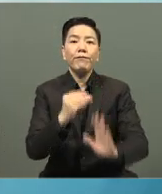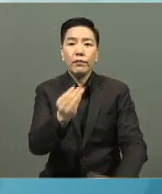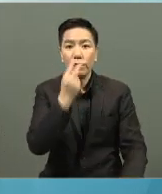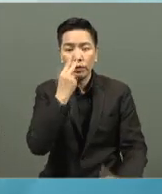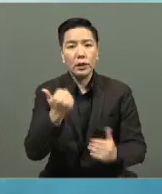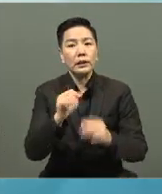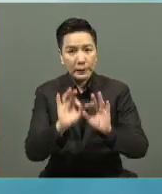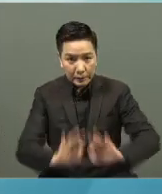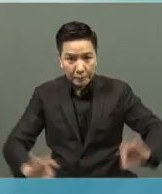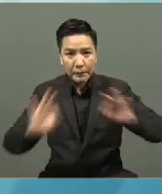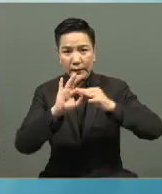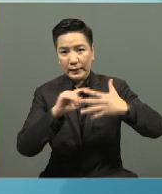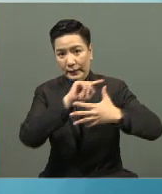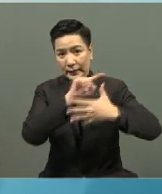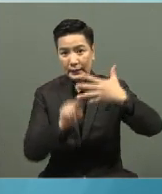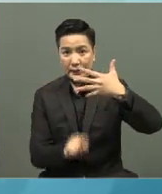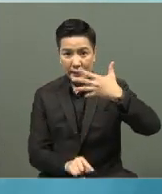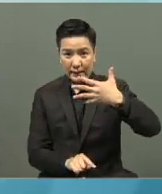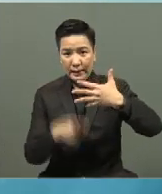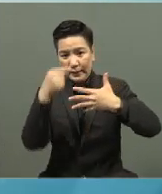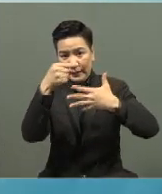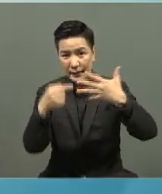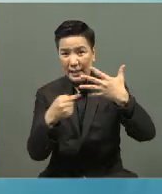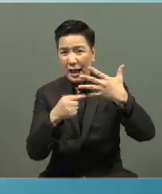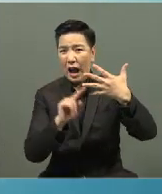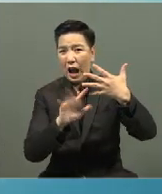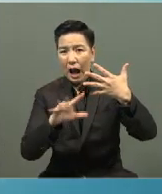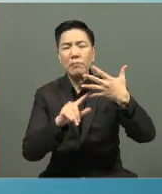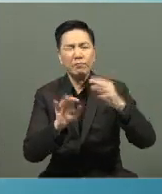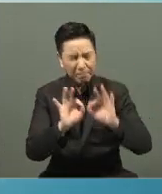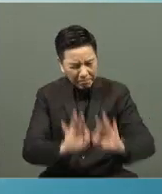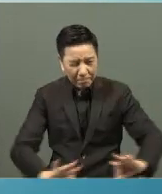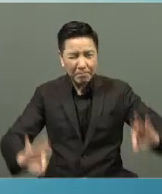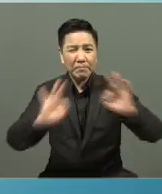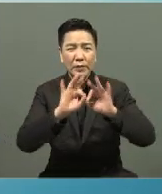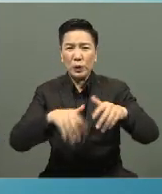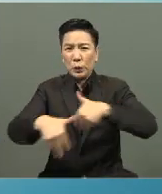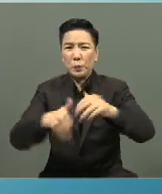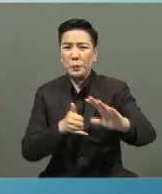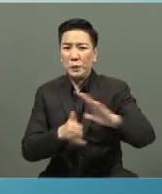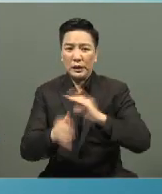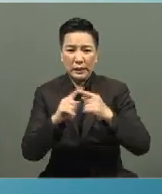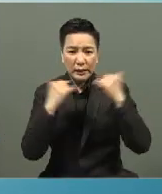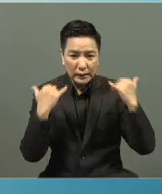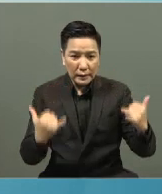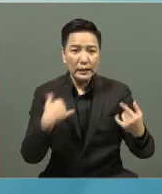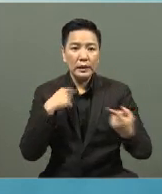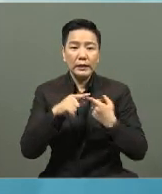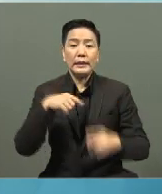ซึ่งถึงแม้ตัวเลขจะเป็นตัวเลขหลักเดียวแต่ท่านเดี๋ยวจะไปดูข่าวต่างประเทศนะครับแค่คนคนเดียวของทางเกาหลีใต้ก็ขยายไปคนติดเชื้อเท่าไหร่เดี๋ยวไปดูตอนท้ายข่าวจึงผมจะเอานำข่าวต่างประเทศมาบอกกันถึงมีความสำคัญ5ดับนี้แม้เป็นอันดับที่ 5ก็มีความสำคัญส่วน 10อันดับที่สะสมมาอยู่ได้กล่องซ้ายมือนะครับอันนี้ก็ฝากพี่น้องสื่อมวลชนนะครับได้ช่วยกันไปเอาไปขยายผลในการที่จะทำในการรายงานต่อประชาชนต่อไปละกันนะครับ